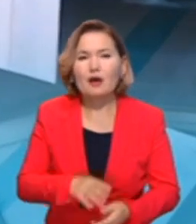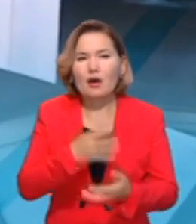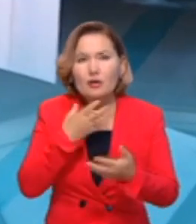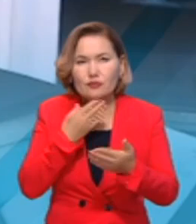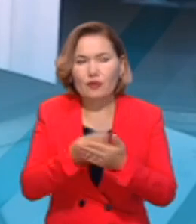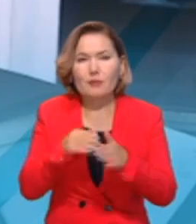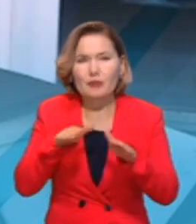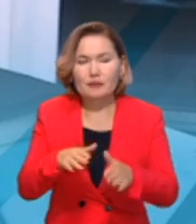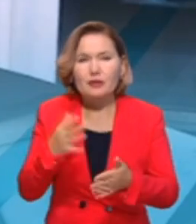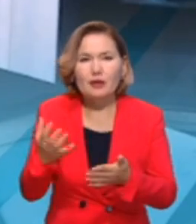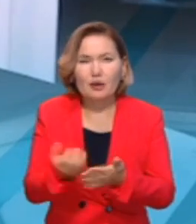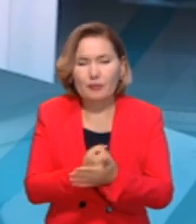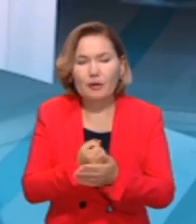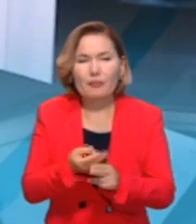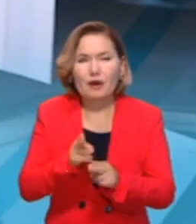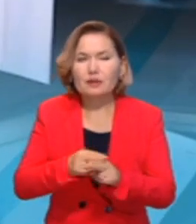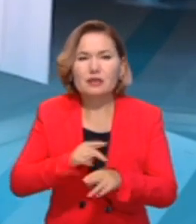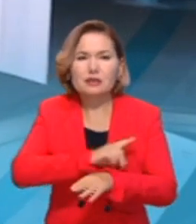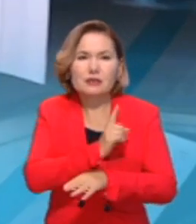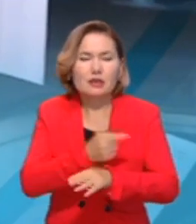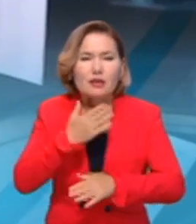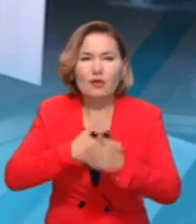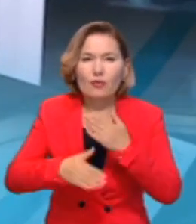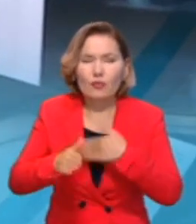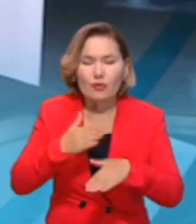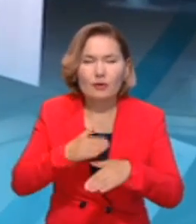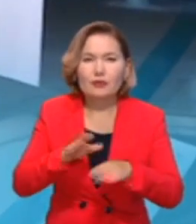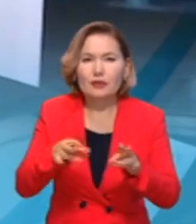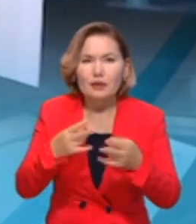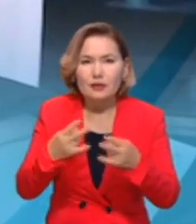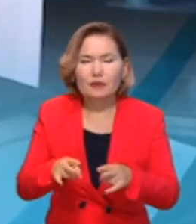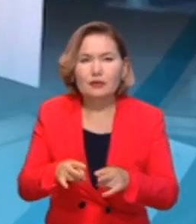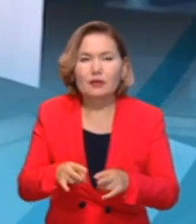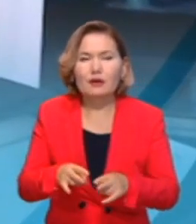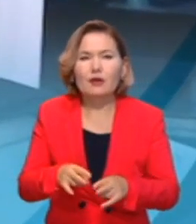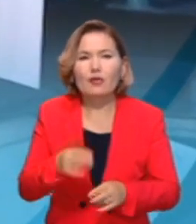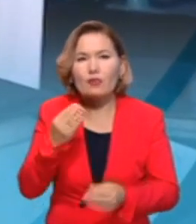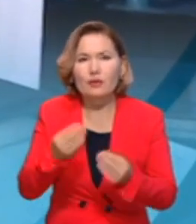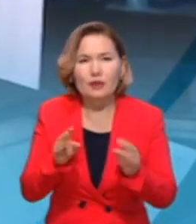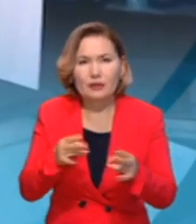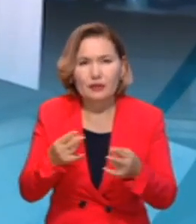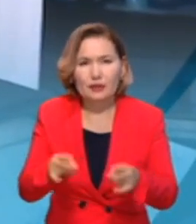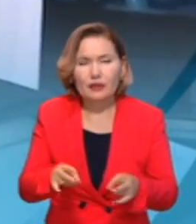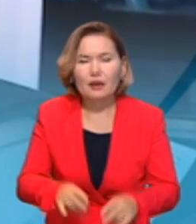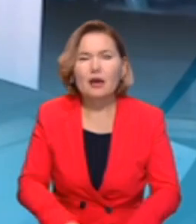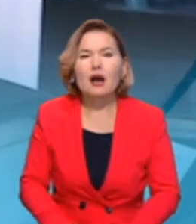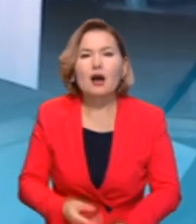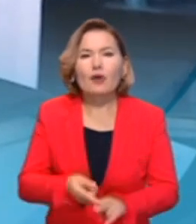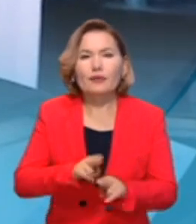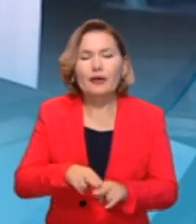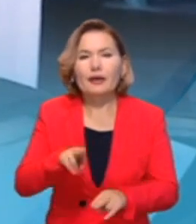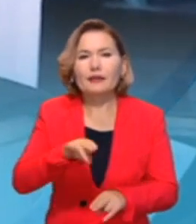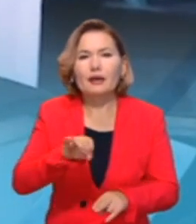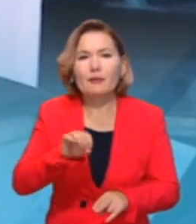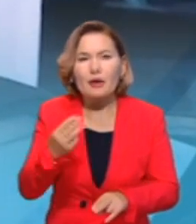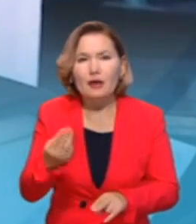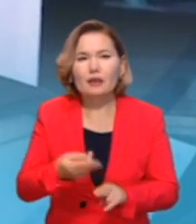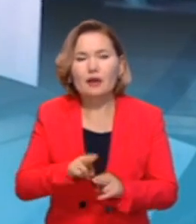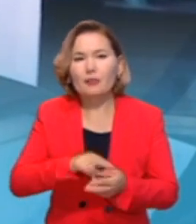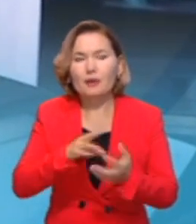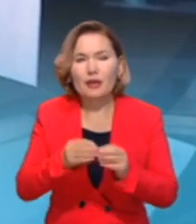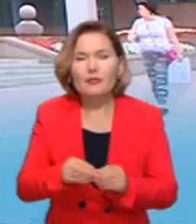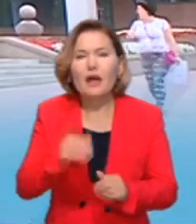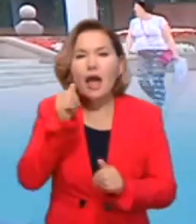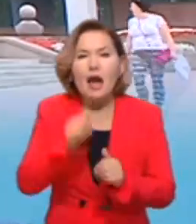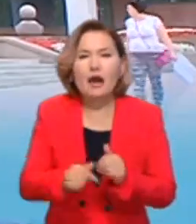баптанба, құмарланып шаттанба, ойнап босқа күлуге. Я айта кетейік, Димаш Құдайберген бастаған челленджде